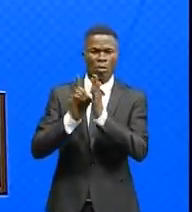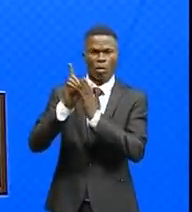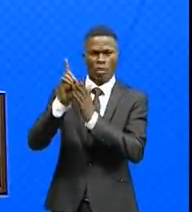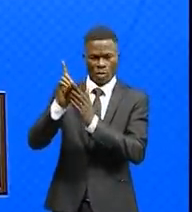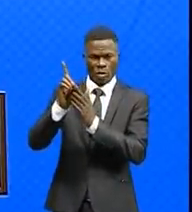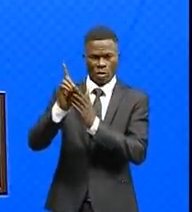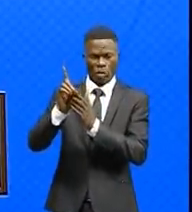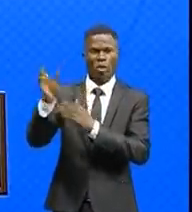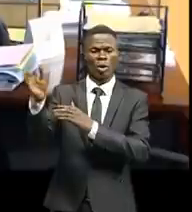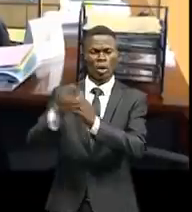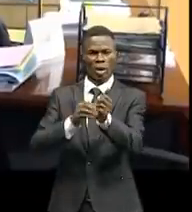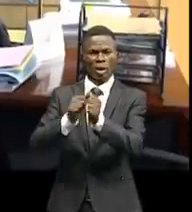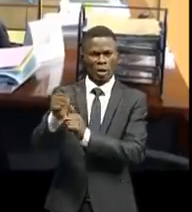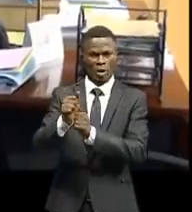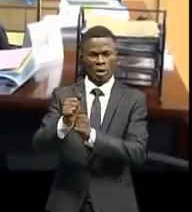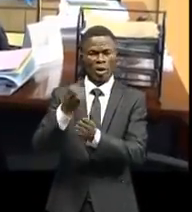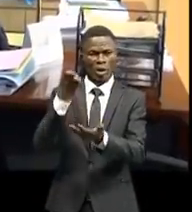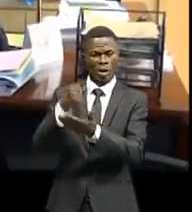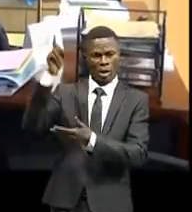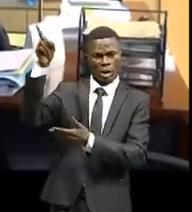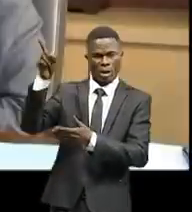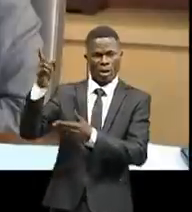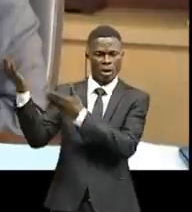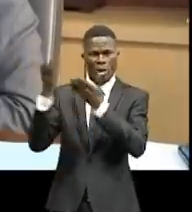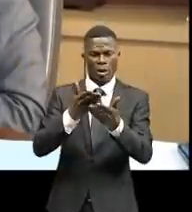qui pourrait influencer leurs économies et